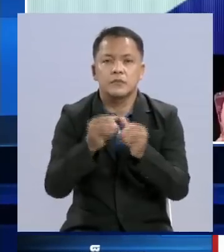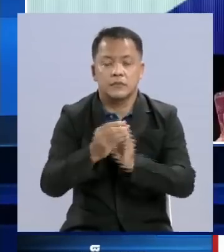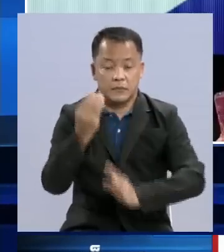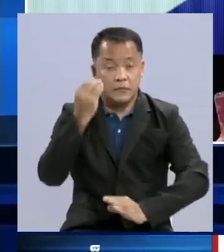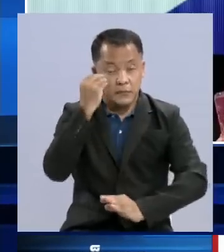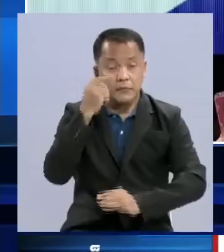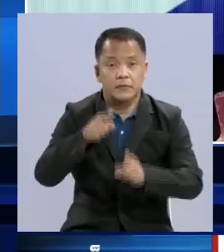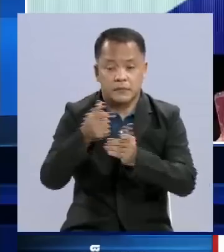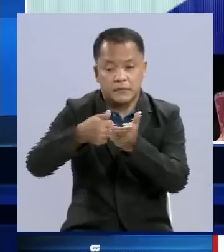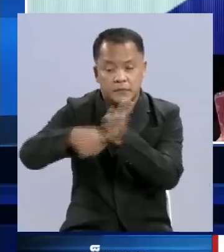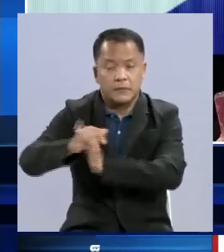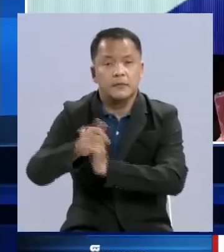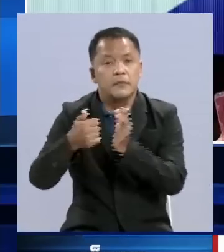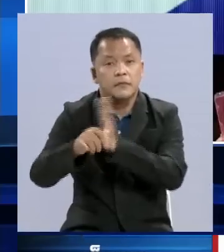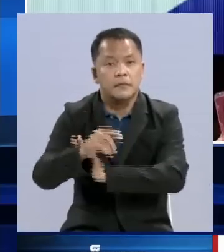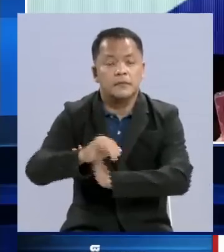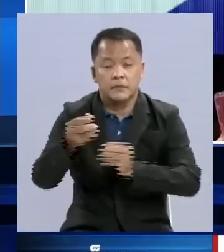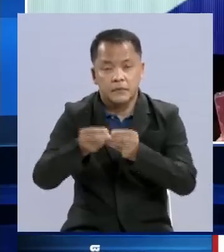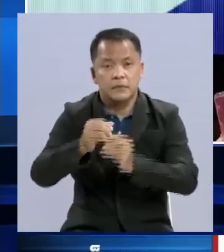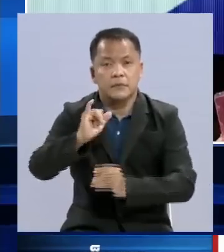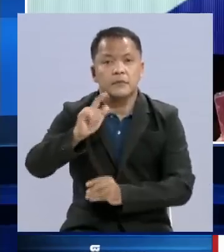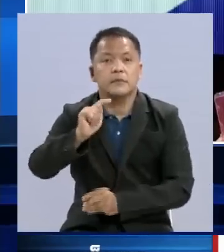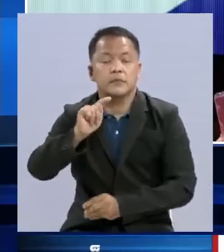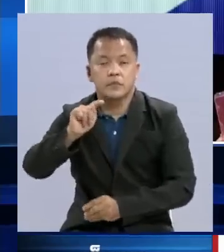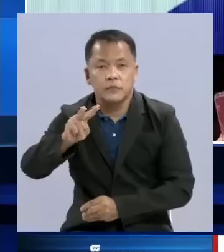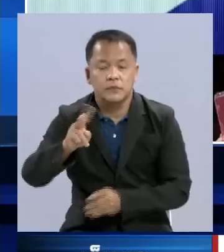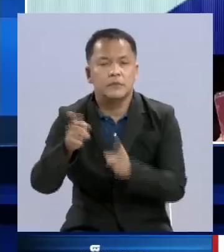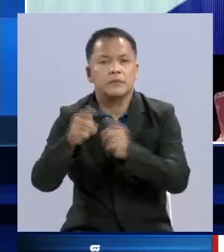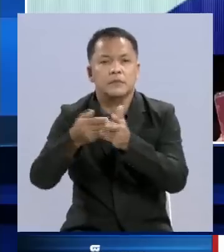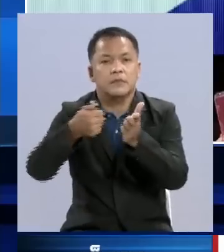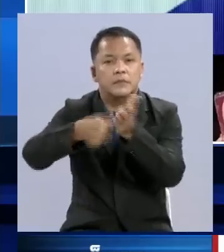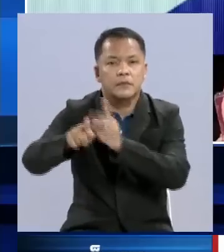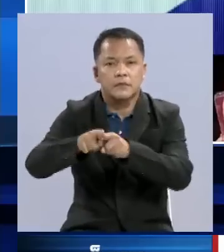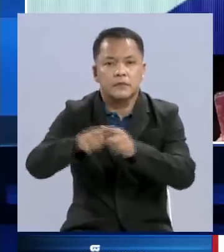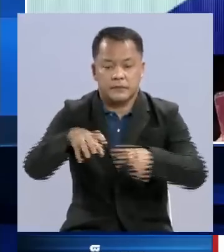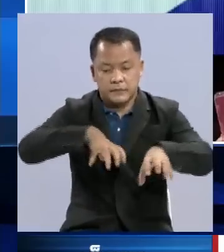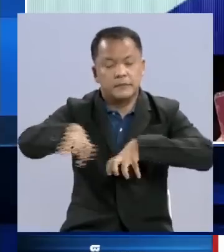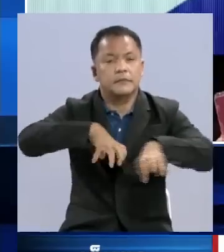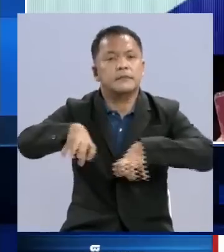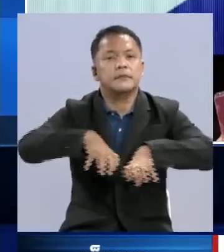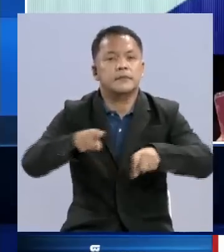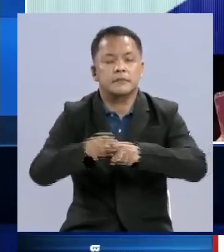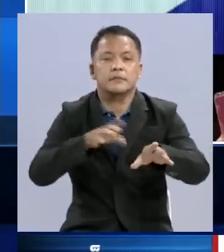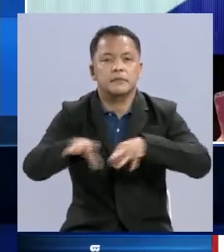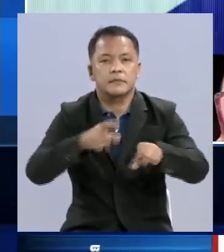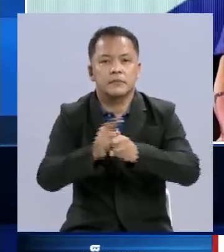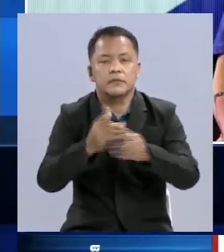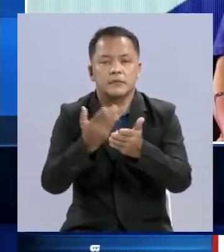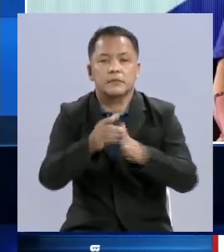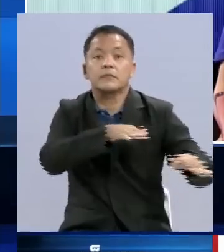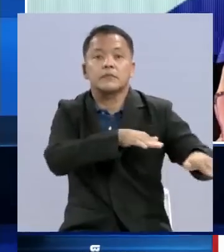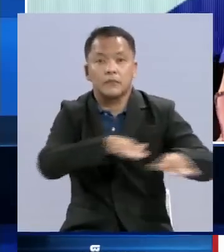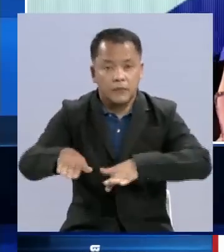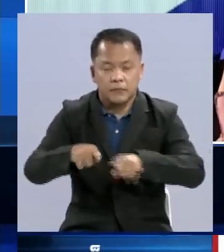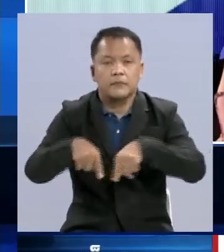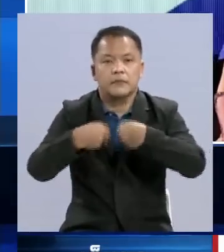าที่ขายหุ้น ITV ถ้าเกิดขายไปหมดแล้วนั้นเนี่ยนะครับก็คงเป็นการขายในฐานะผู้จัดการมรดกแสดงว่าเป็นการเตรียมความพร้